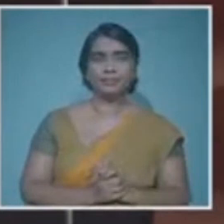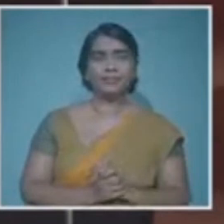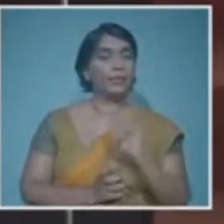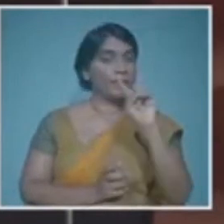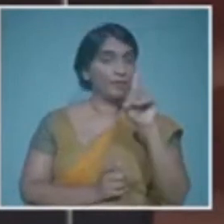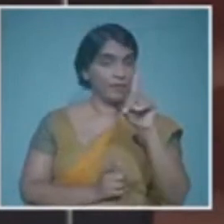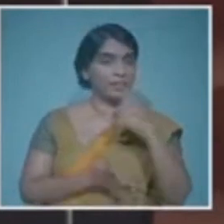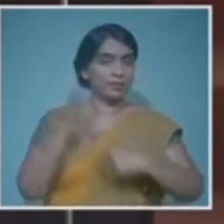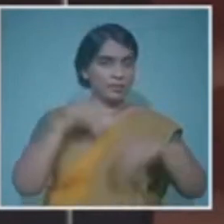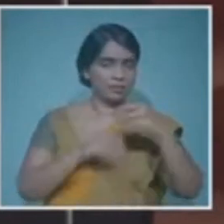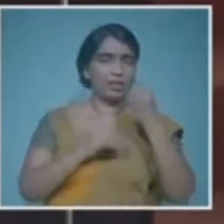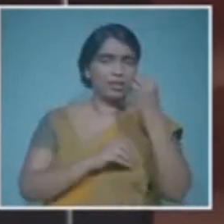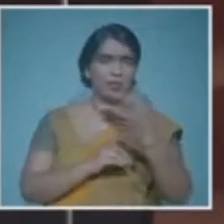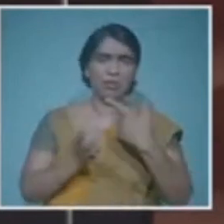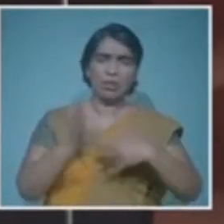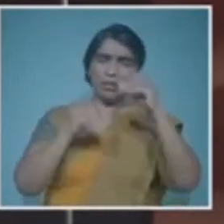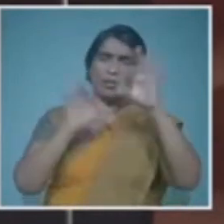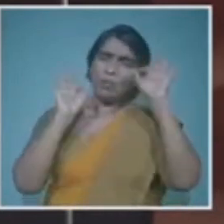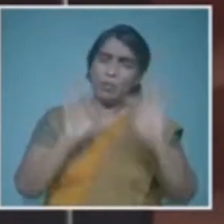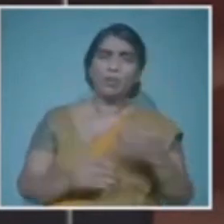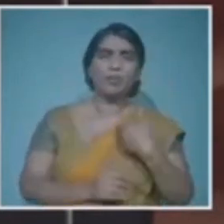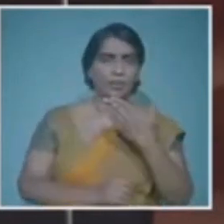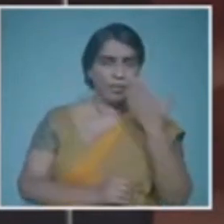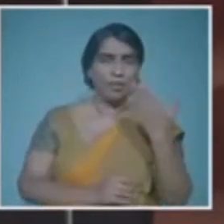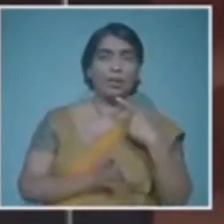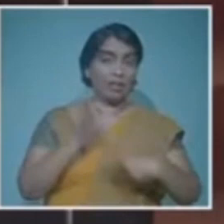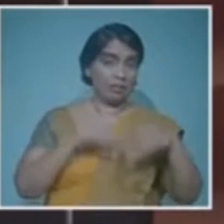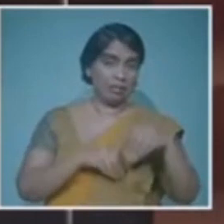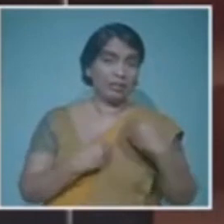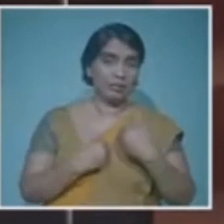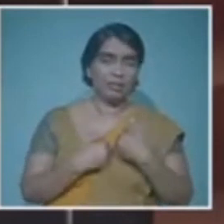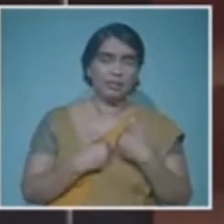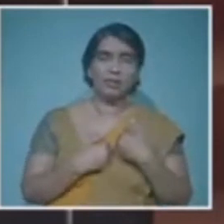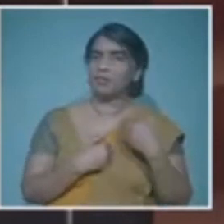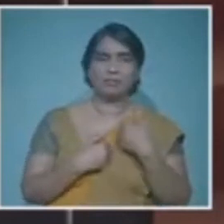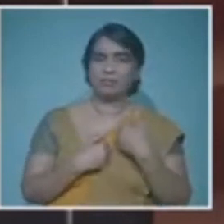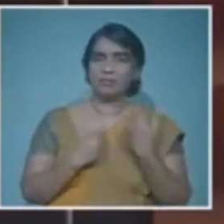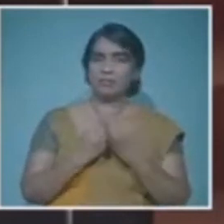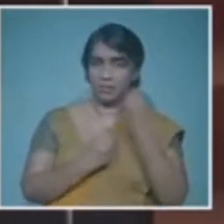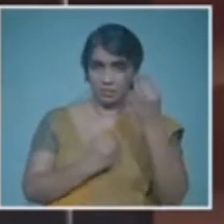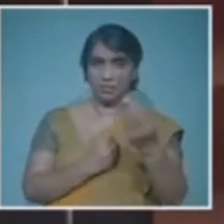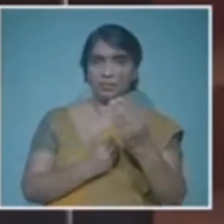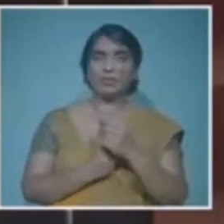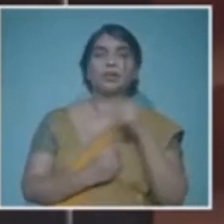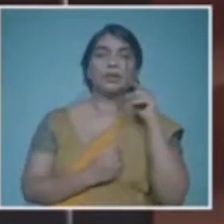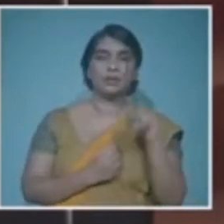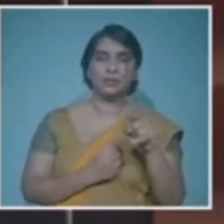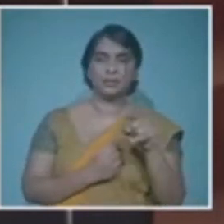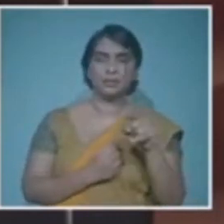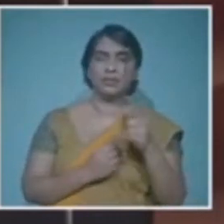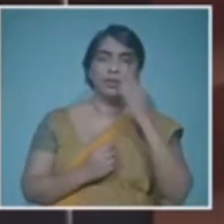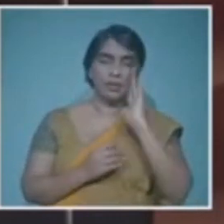විසියකට අපි ඡන්දෙ දුන්නා. අපිට උන්න නොදී ඉඳ තිබ්බා. අපි දේශපාලනය කරනවා. නමුත් අපි දුන්නා. එතකොට